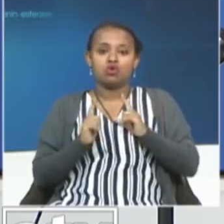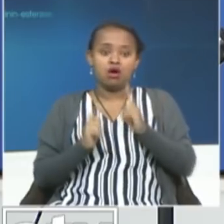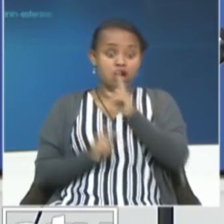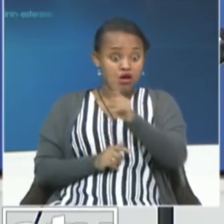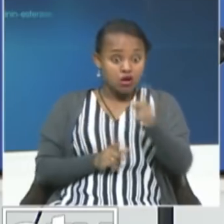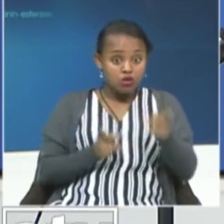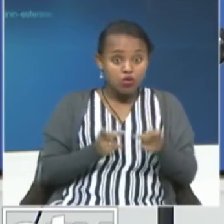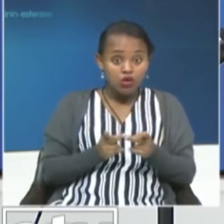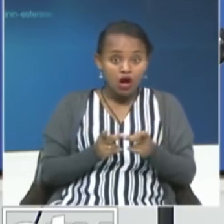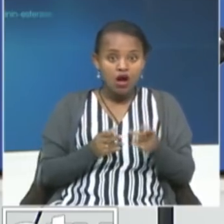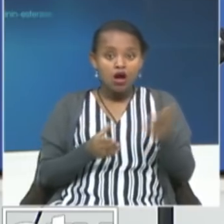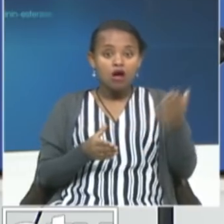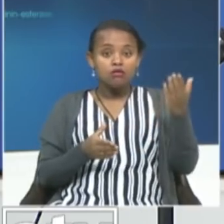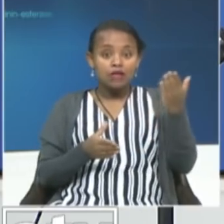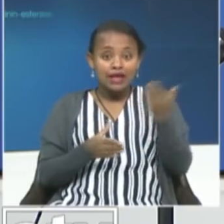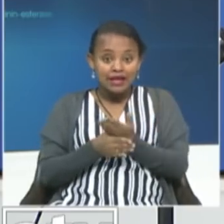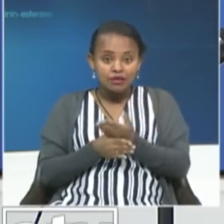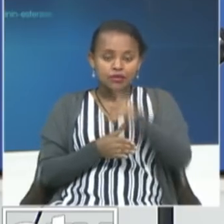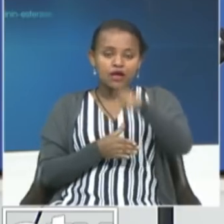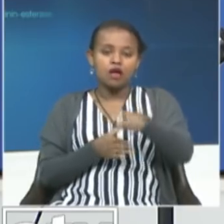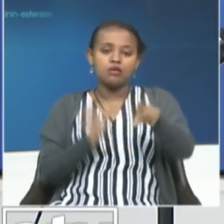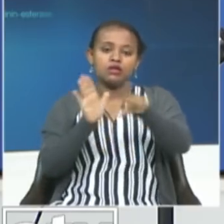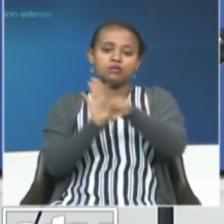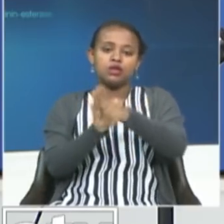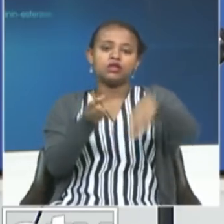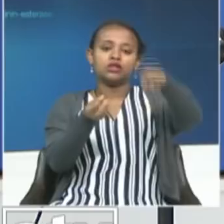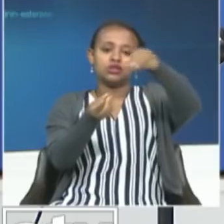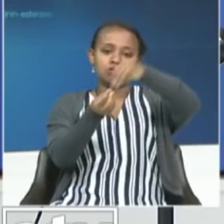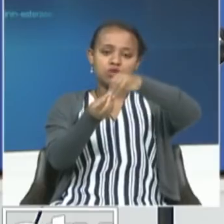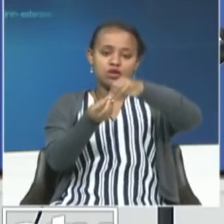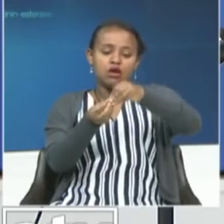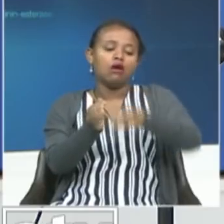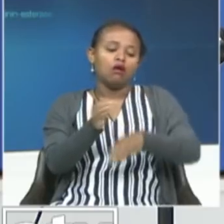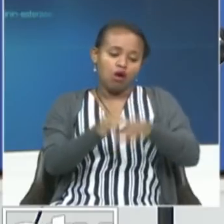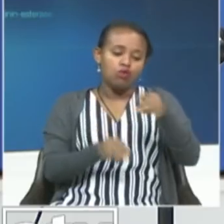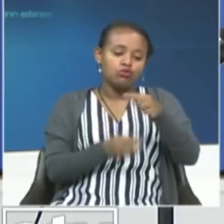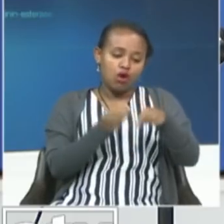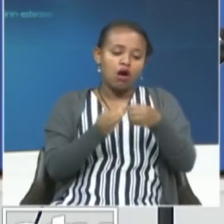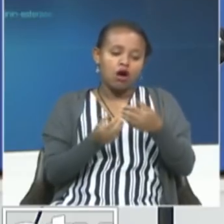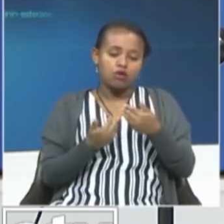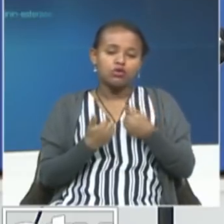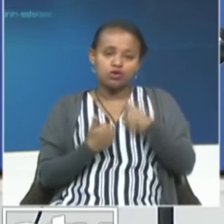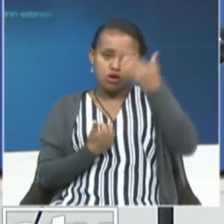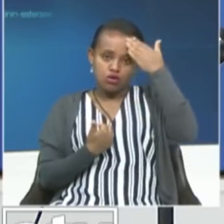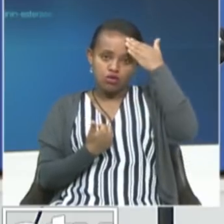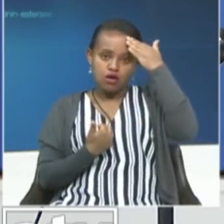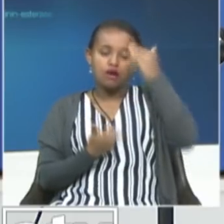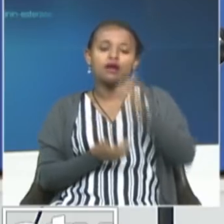ይሄን መገደብ እንዳለበት በህግ ጭምር ያወጡ አካባቢዎች እንዳሉ እናውቃለን።